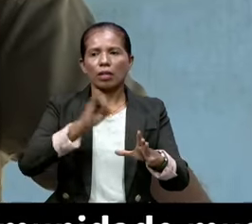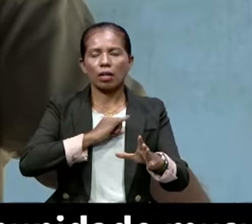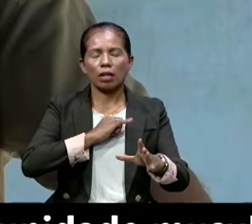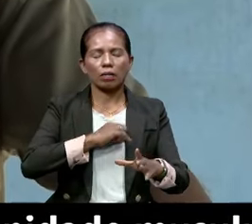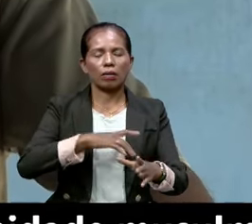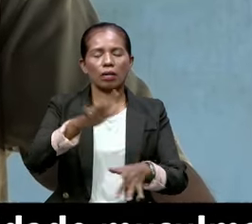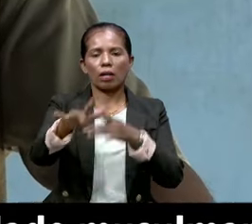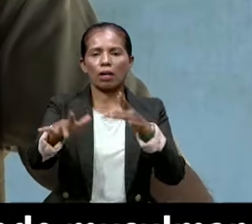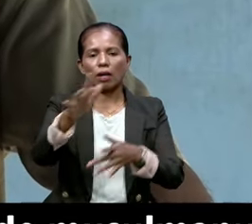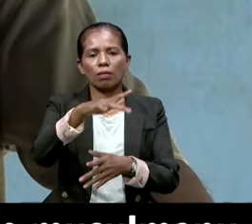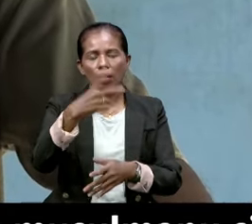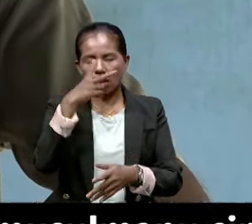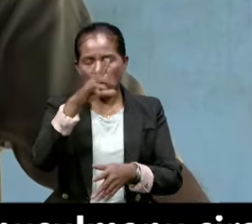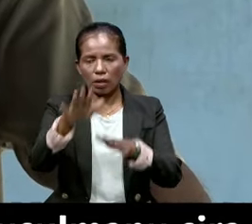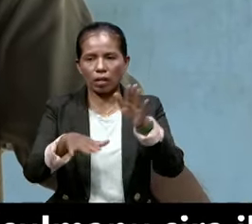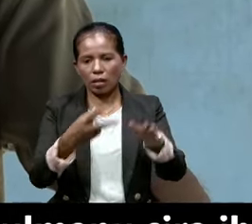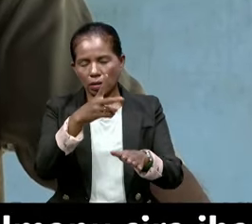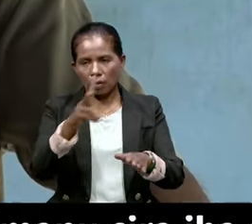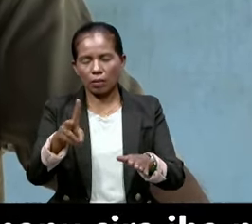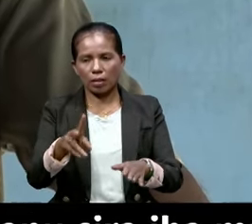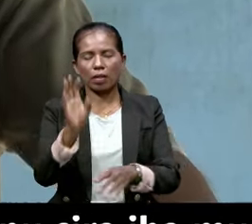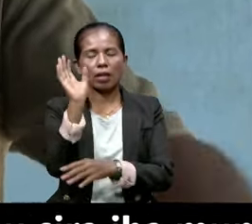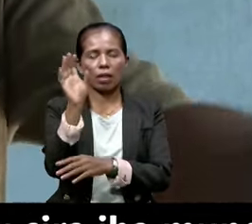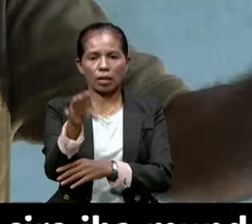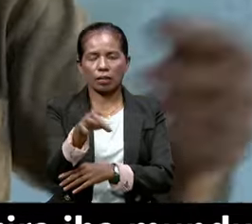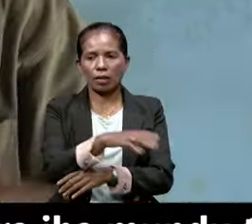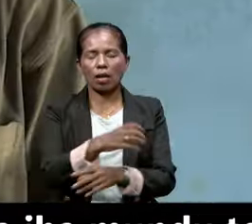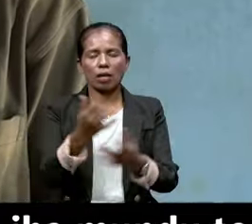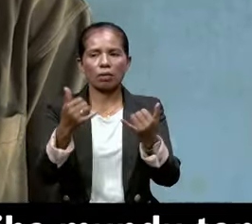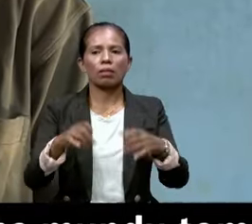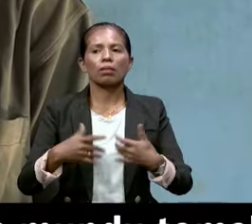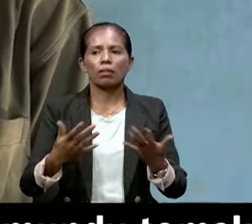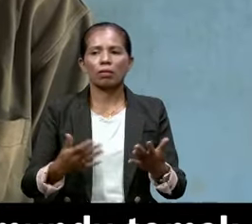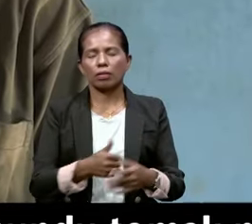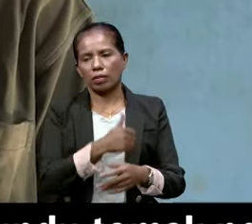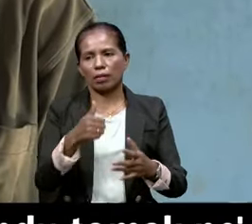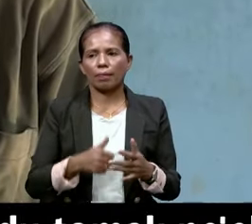tena. Abang, imi la kue eskapator tuir mai. Masih aku ora